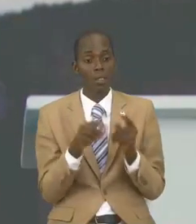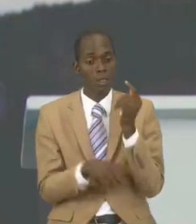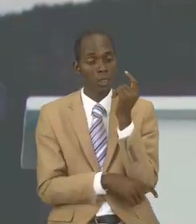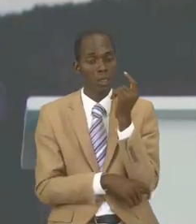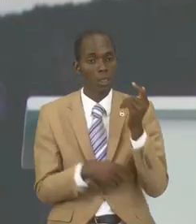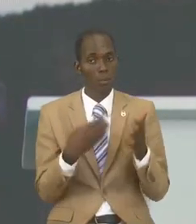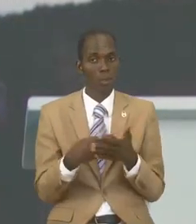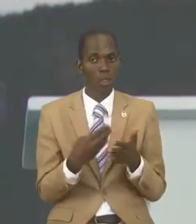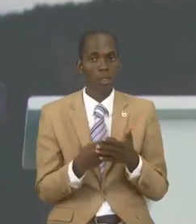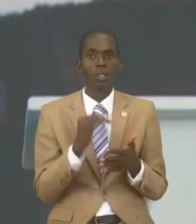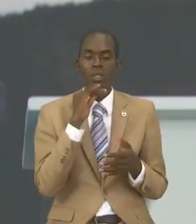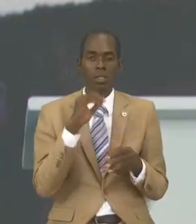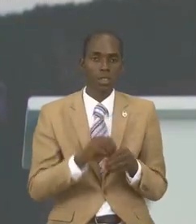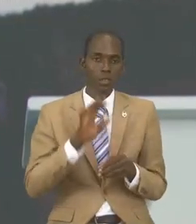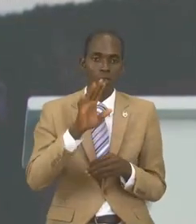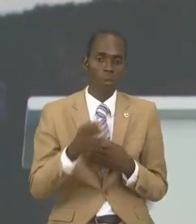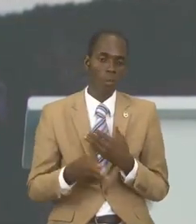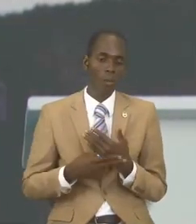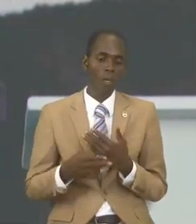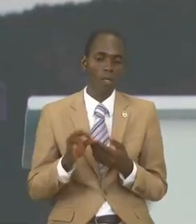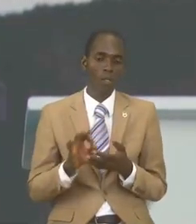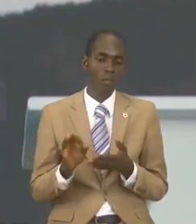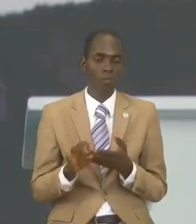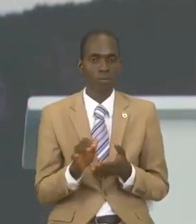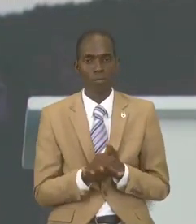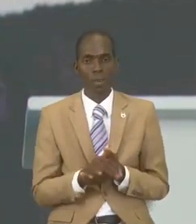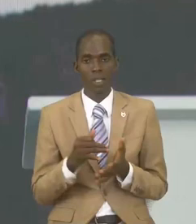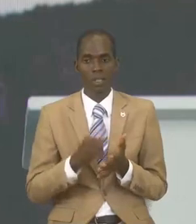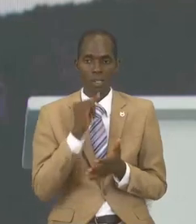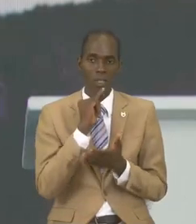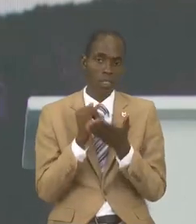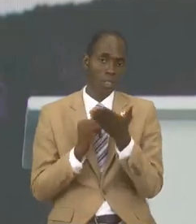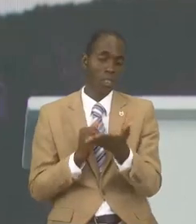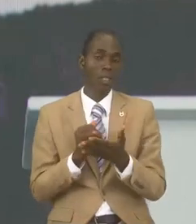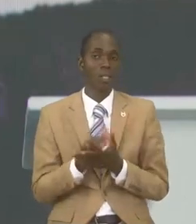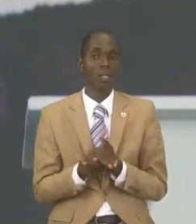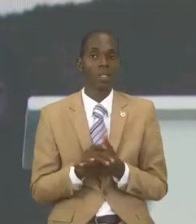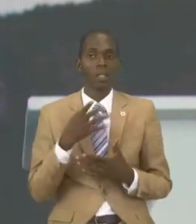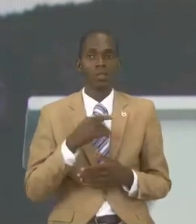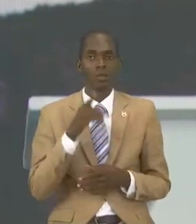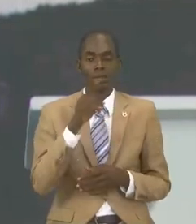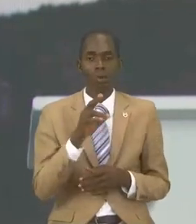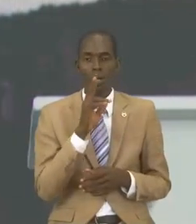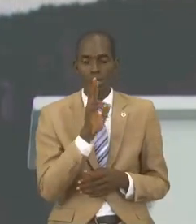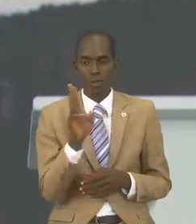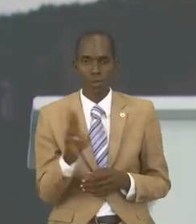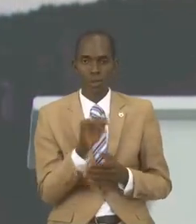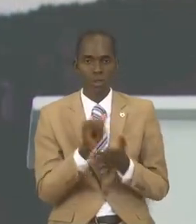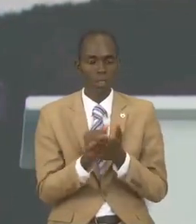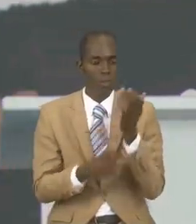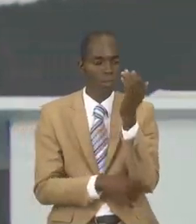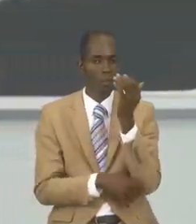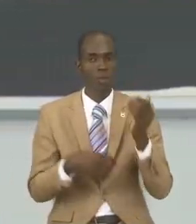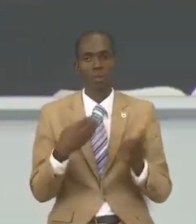que l'argent volé est dans sa poche, est dans son compte. Et tu es là, tu dépenses